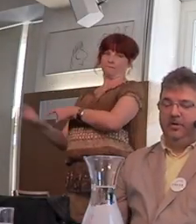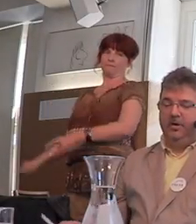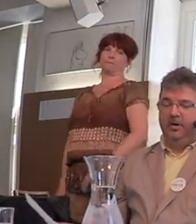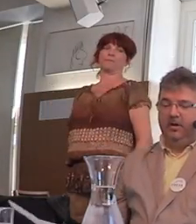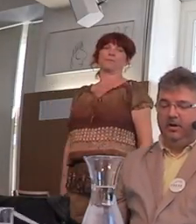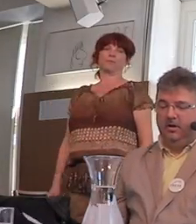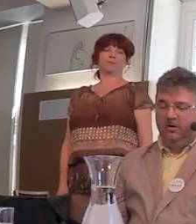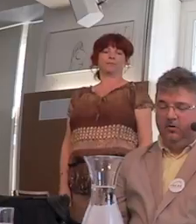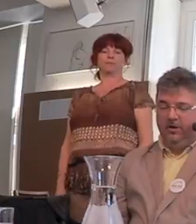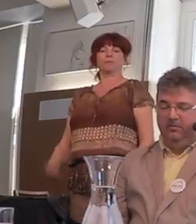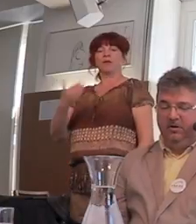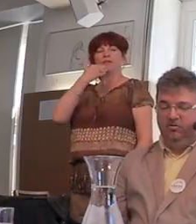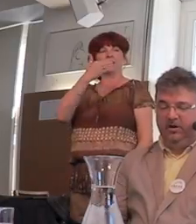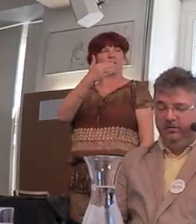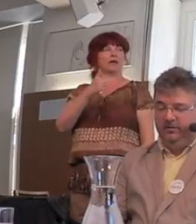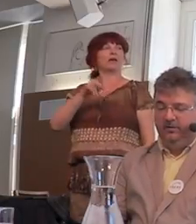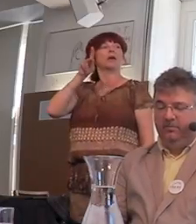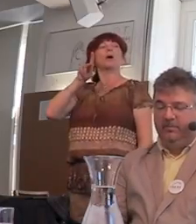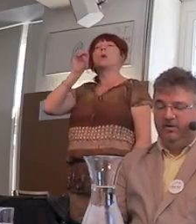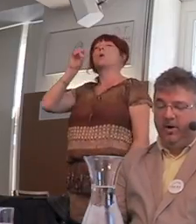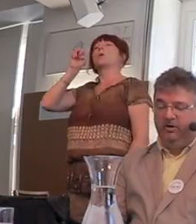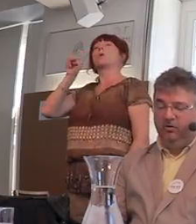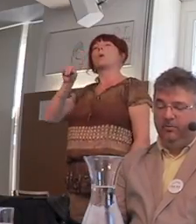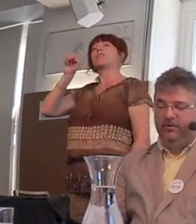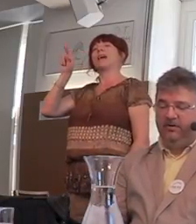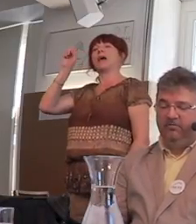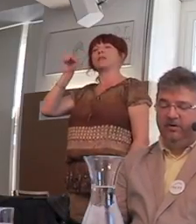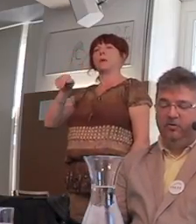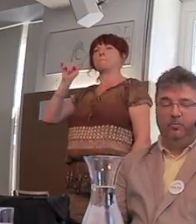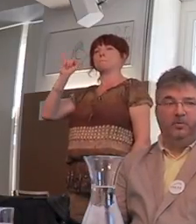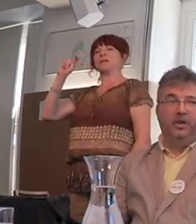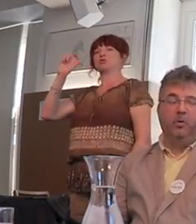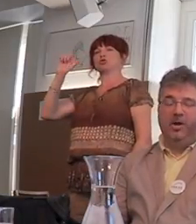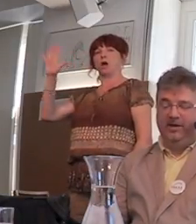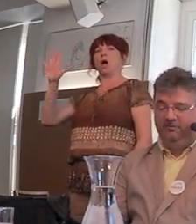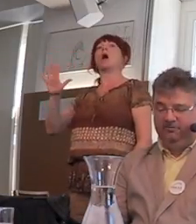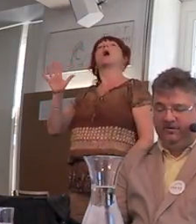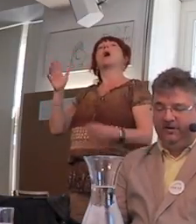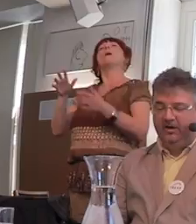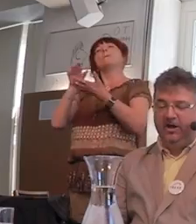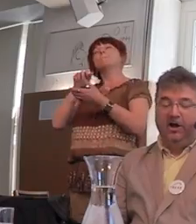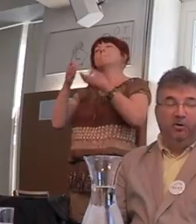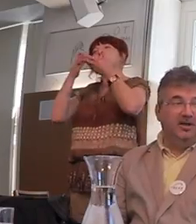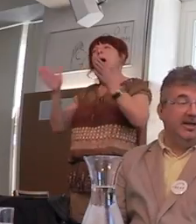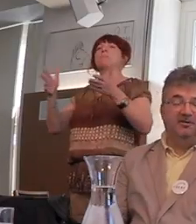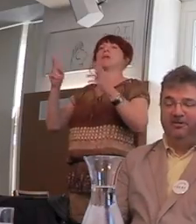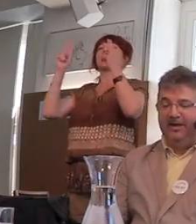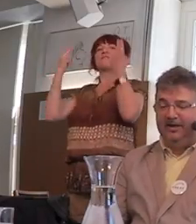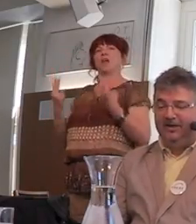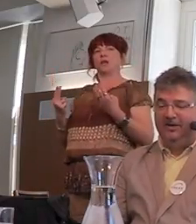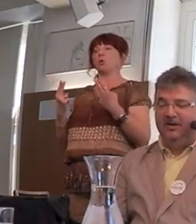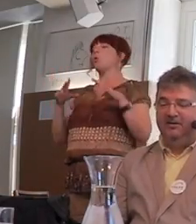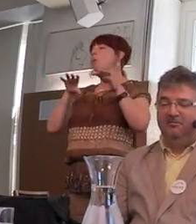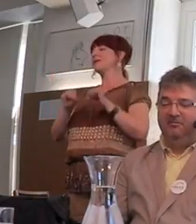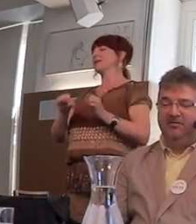Danke. Konrad Mitschka, Public Value Kompetenzzentrum im ORF. Auch die gleiche